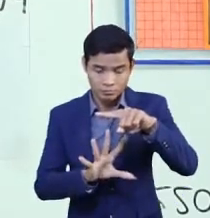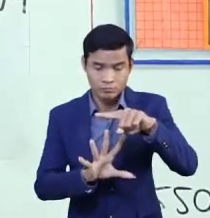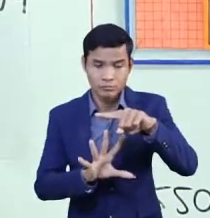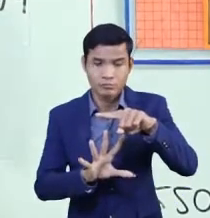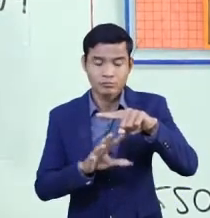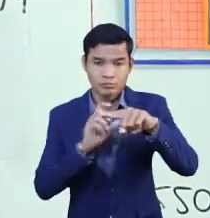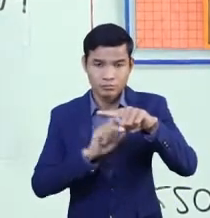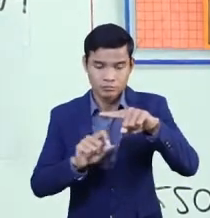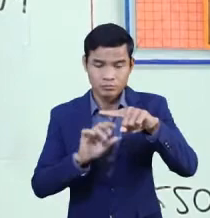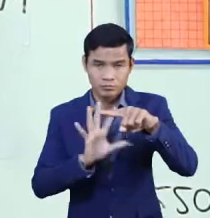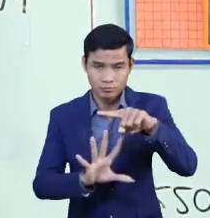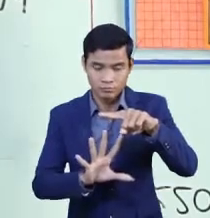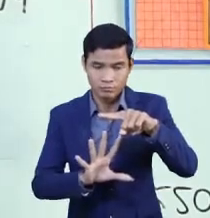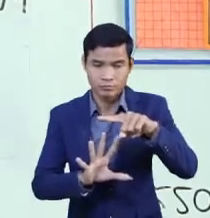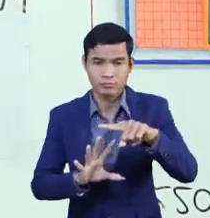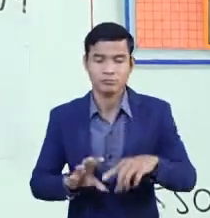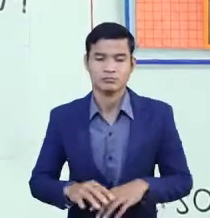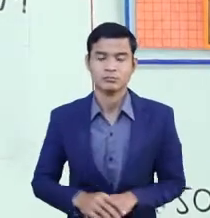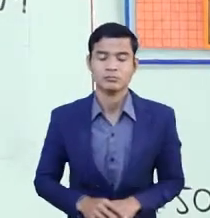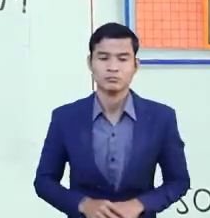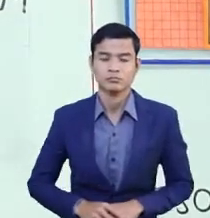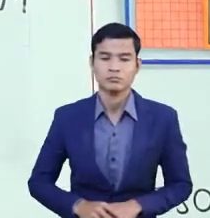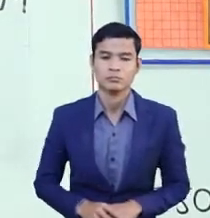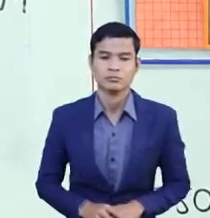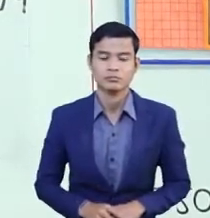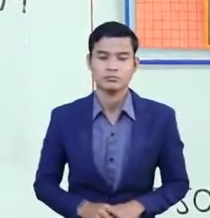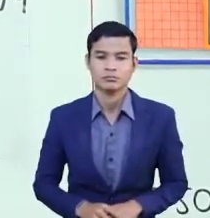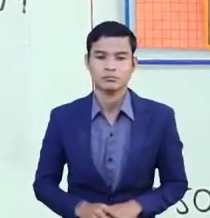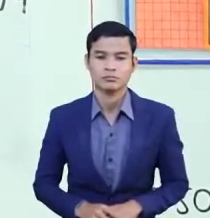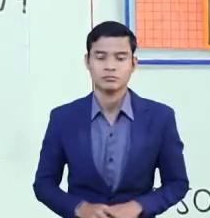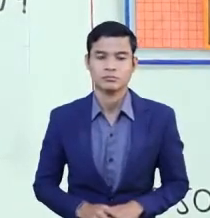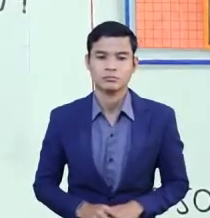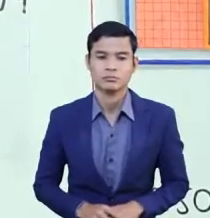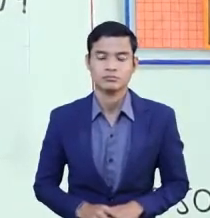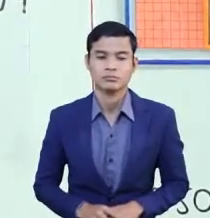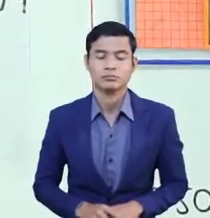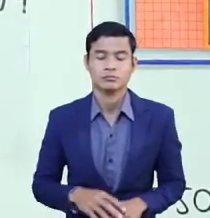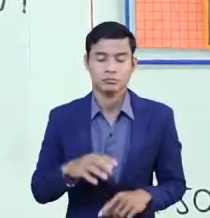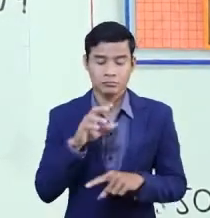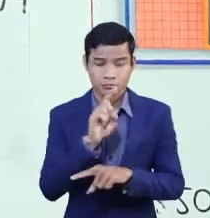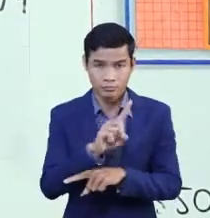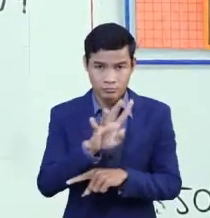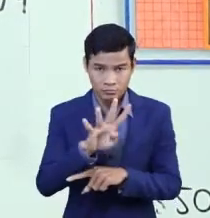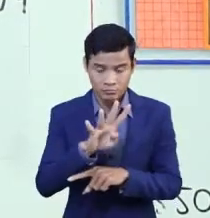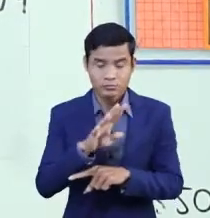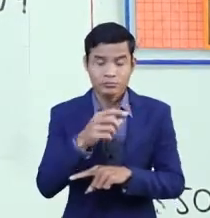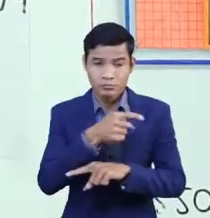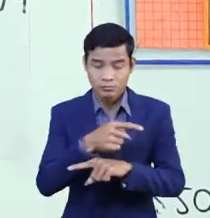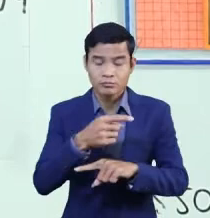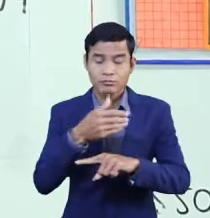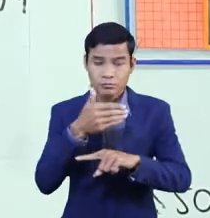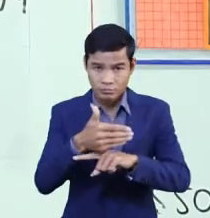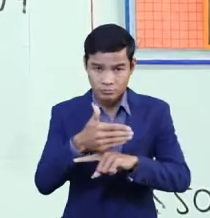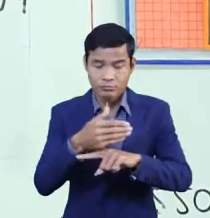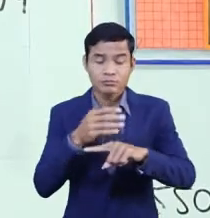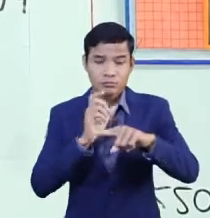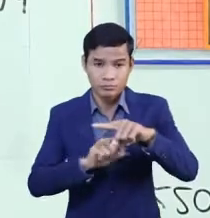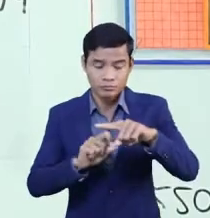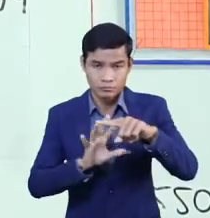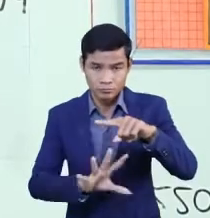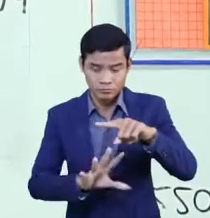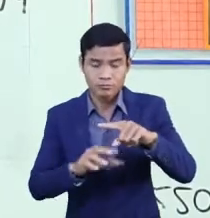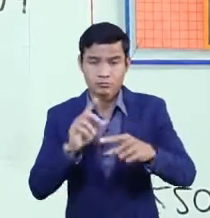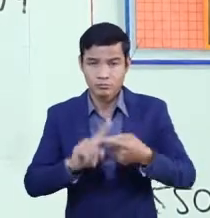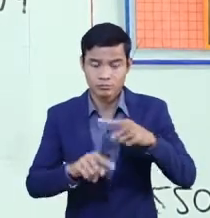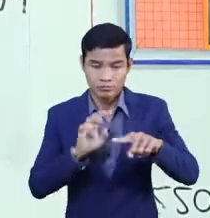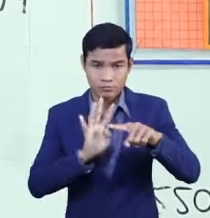ចាយើងសរសេរលេខលេខ5ណាកូនតោះនេះណា14ដក9នៅសល់5ចាសរសេ